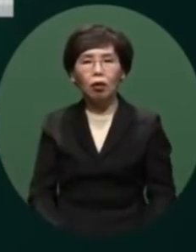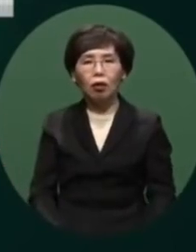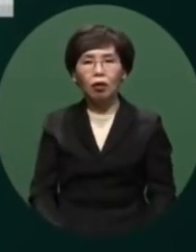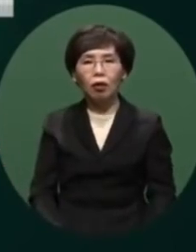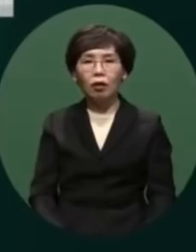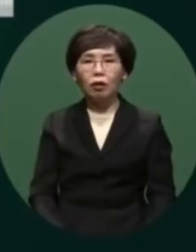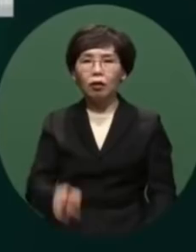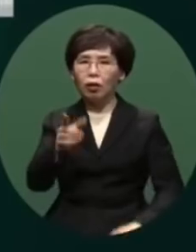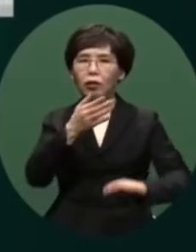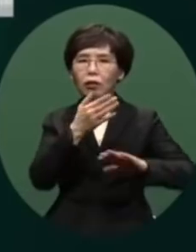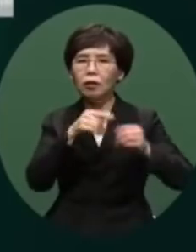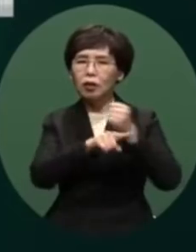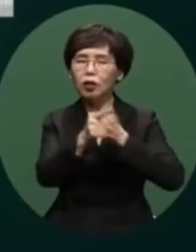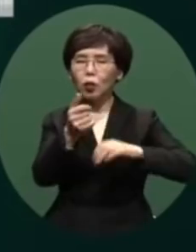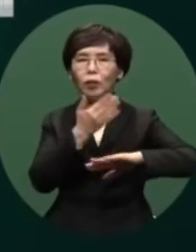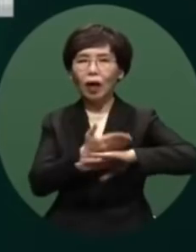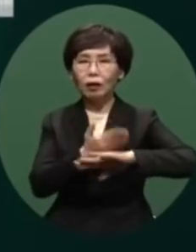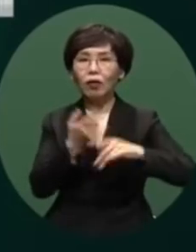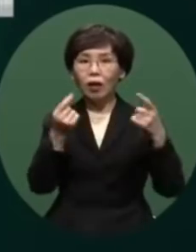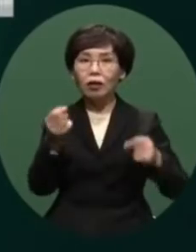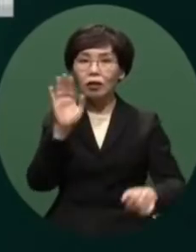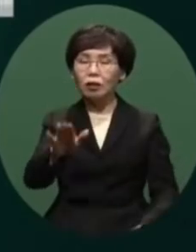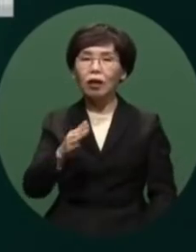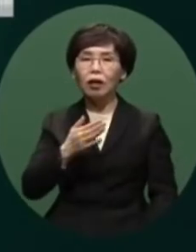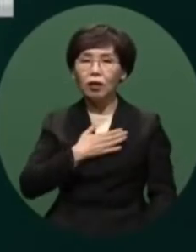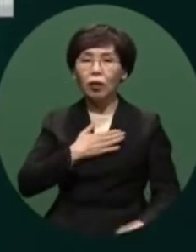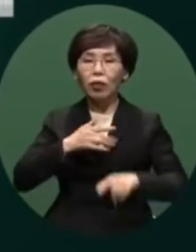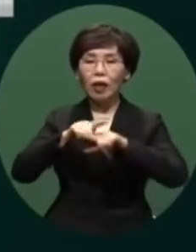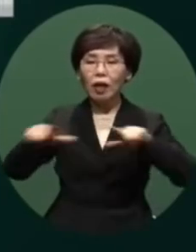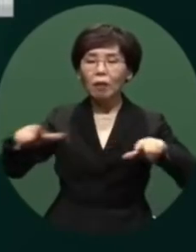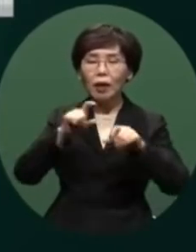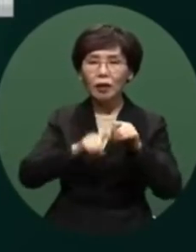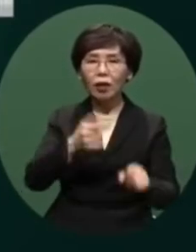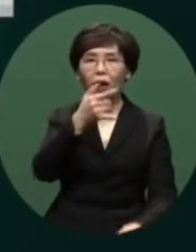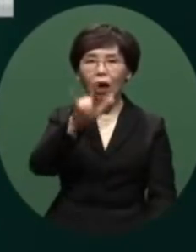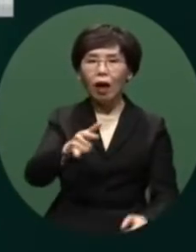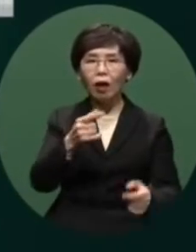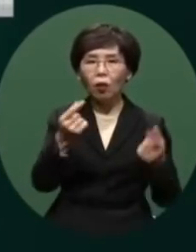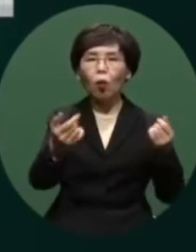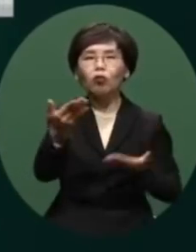좀 다른 뜻의 말씀이신 것 같은데 저는 일반적인 핵 공유에 관한 말씀을 드린 겁니다.